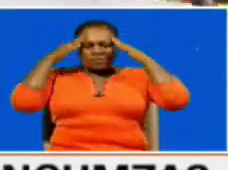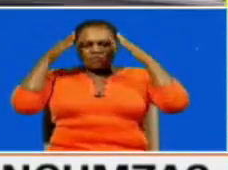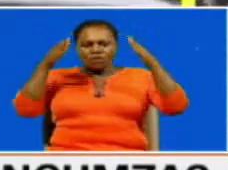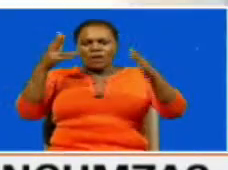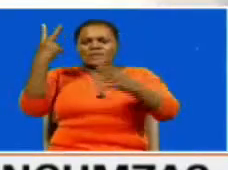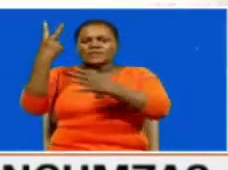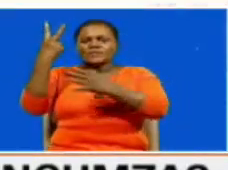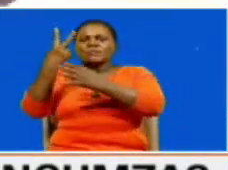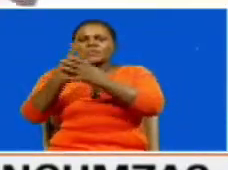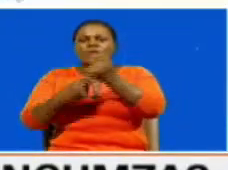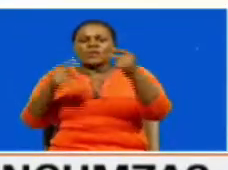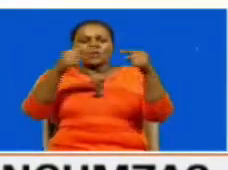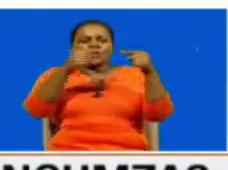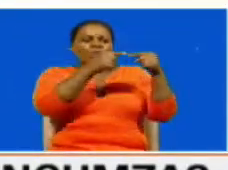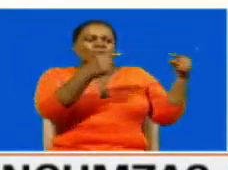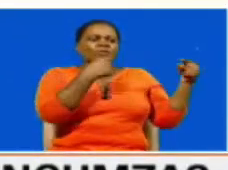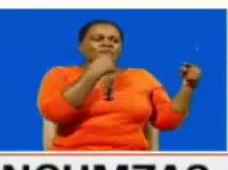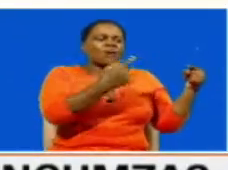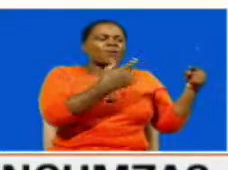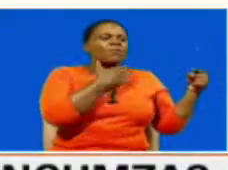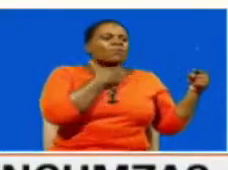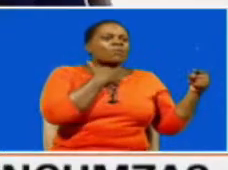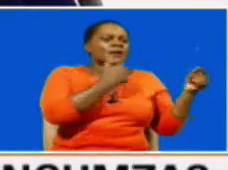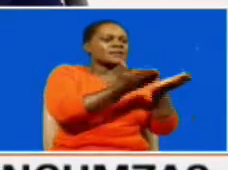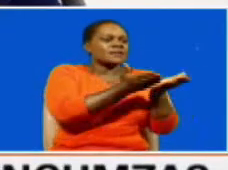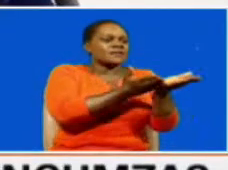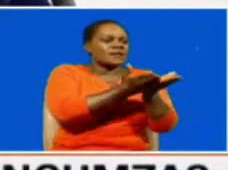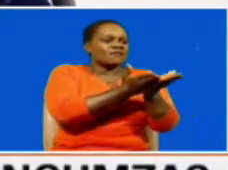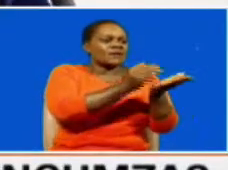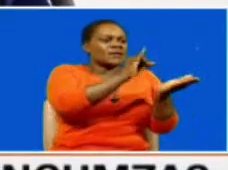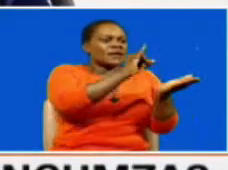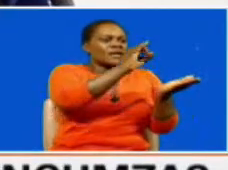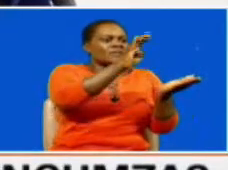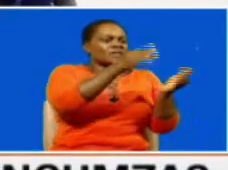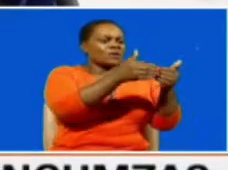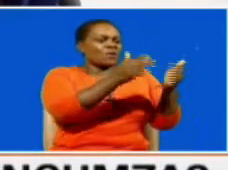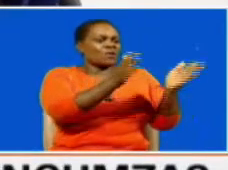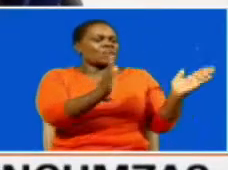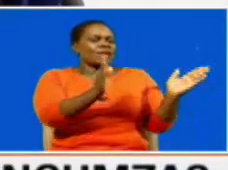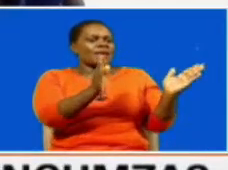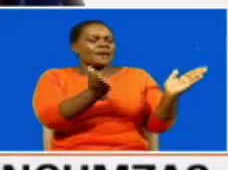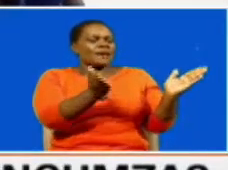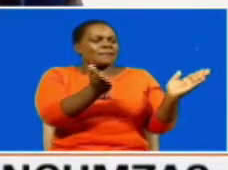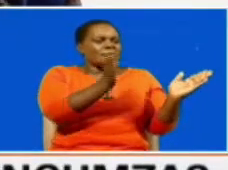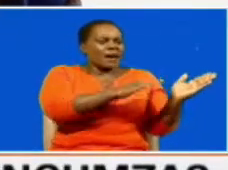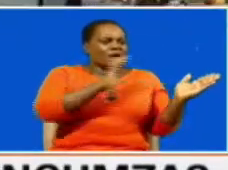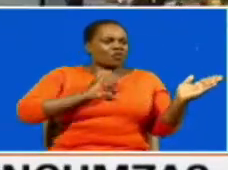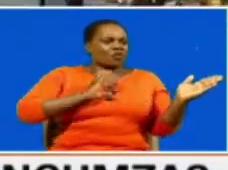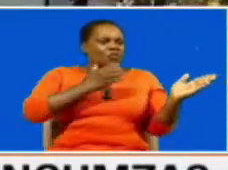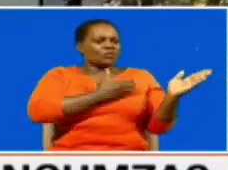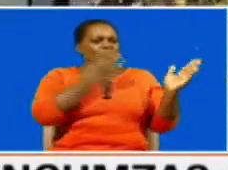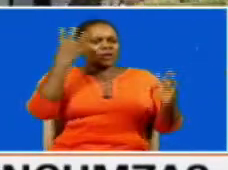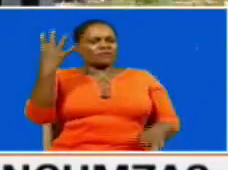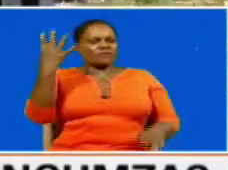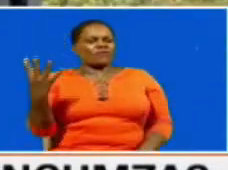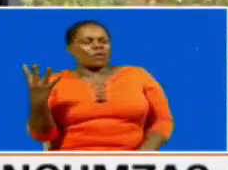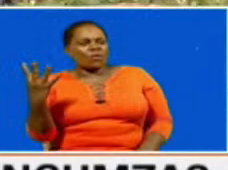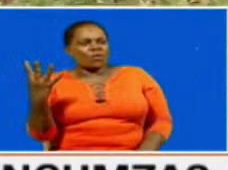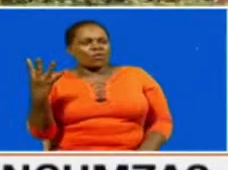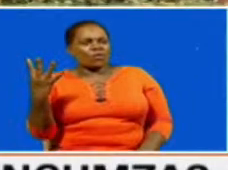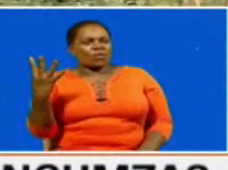na wawili hawa. Upinzani umesema unataka server za IEBC kufunguliwa, kurejeshwa kwa makamishna wanne wa